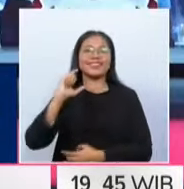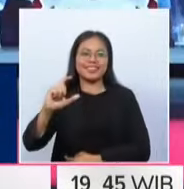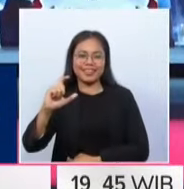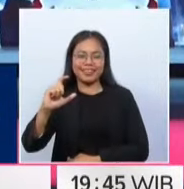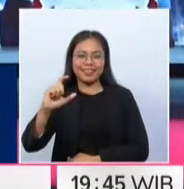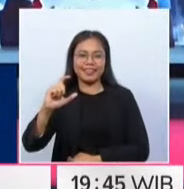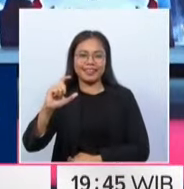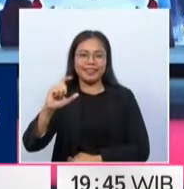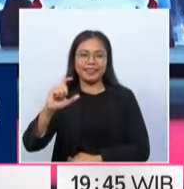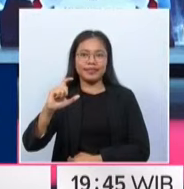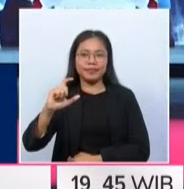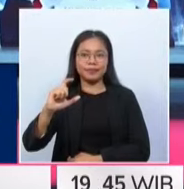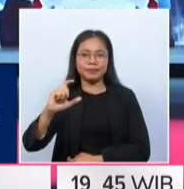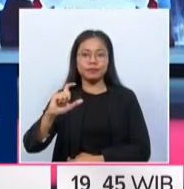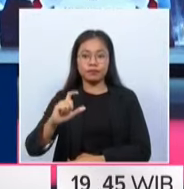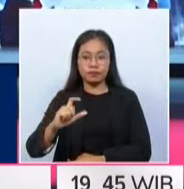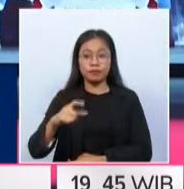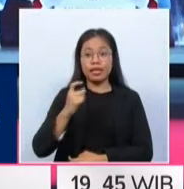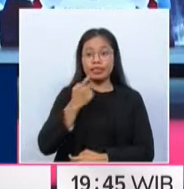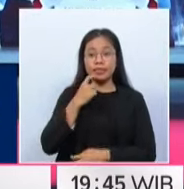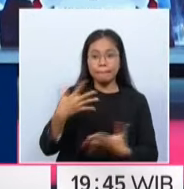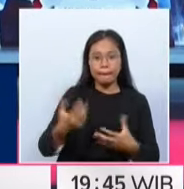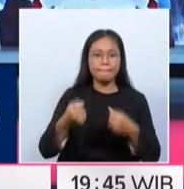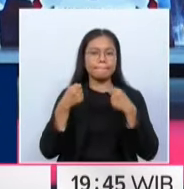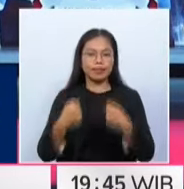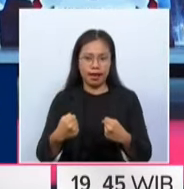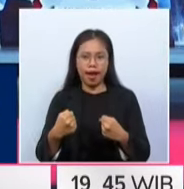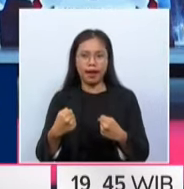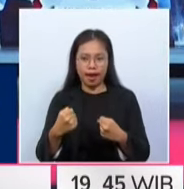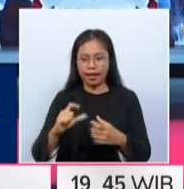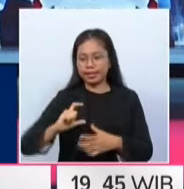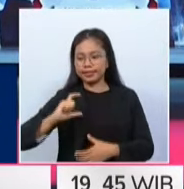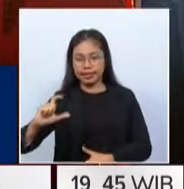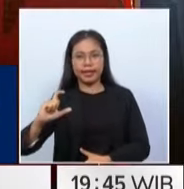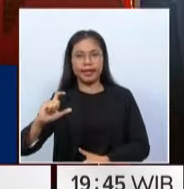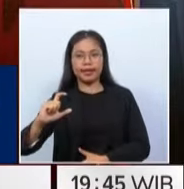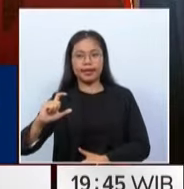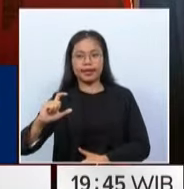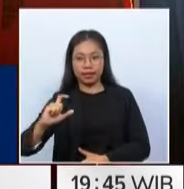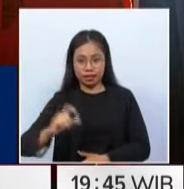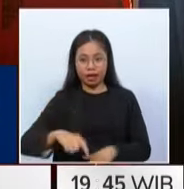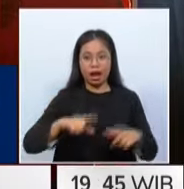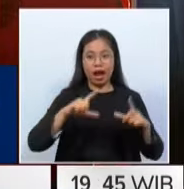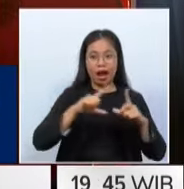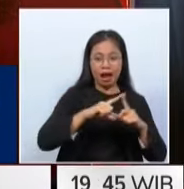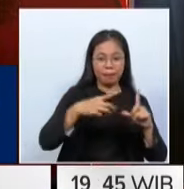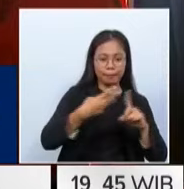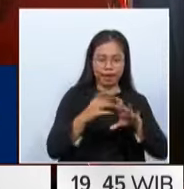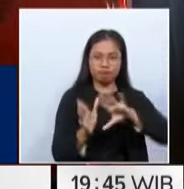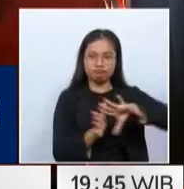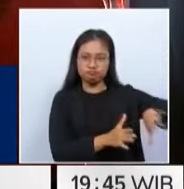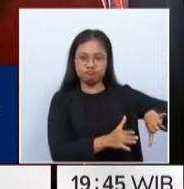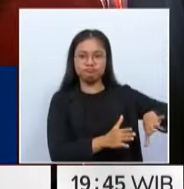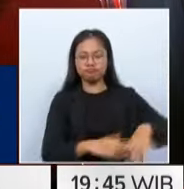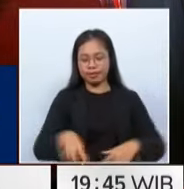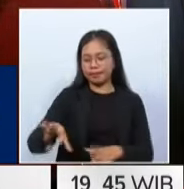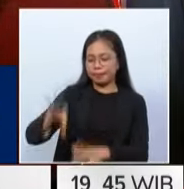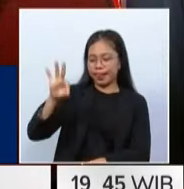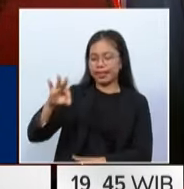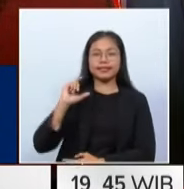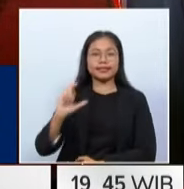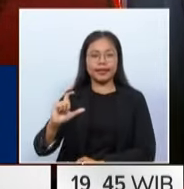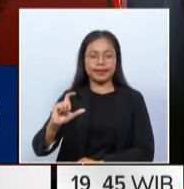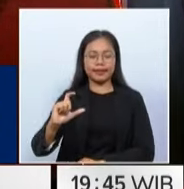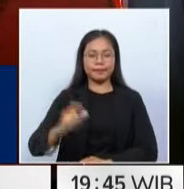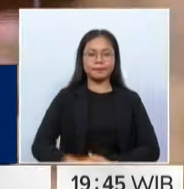pertahanan huruf c c baik kita akan buka